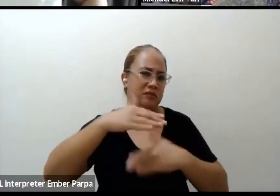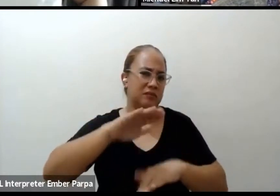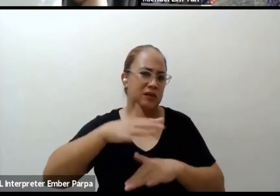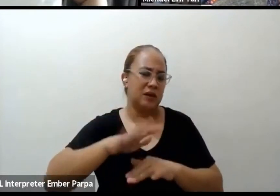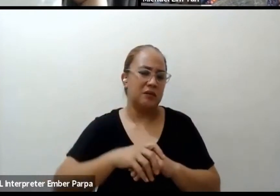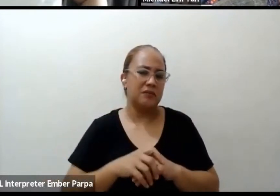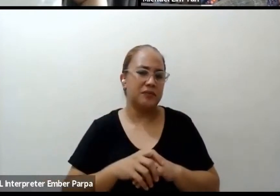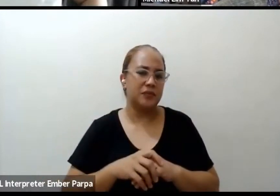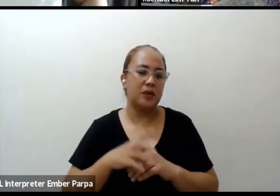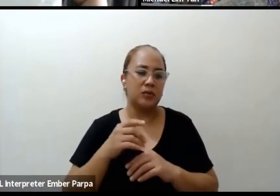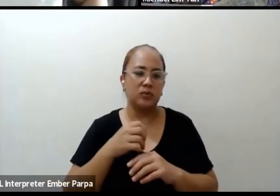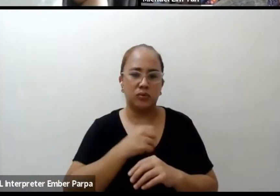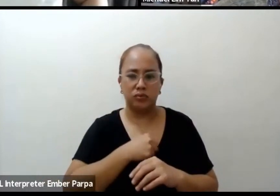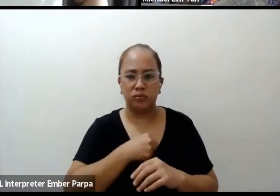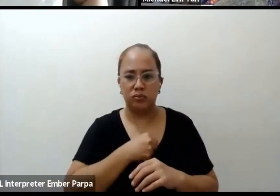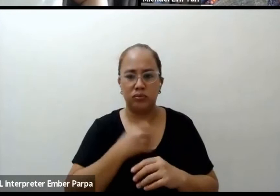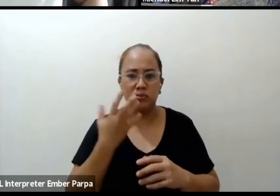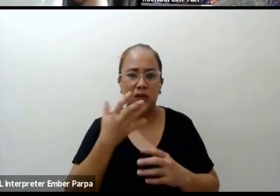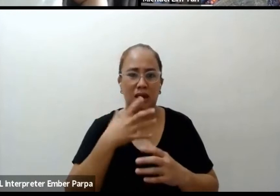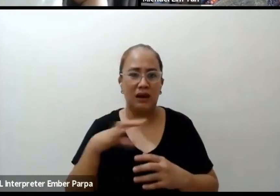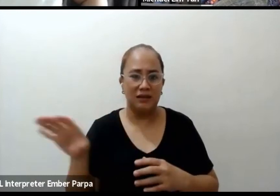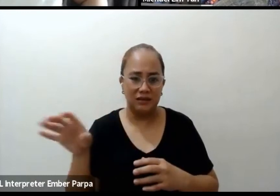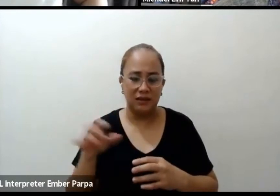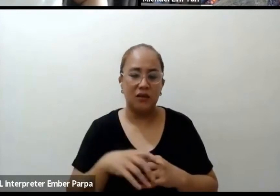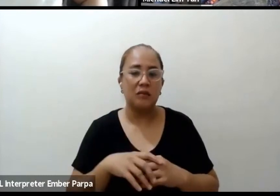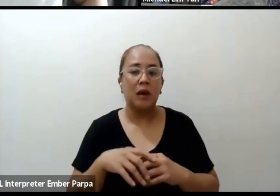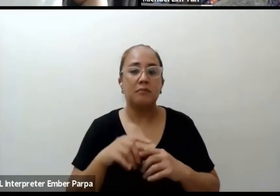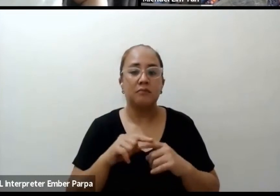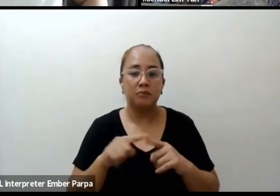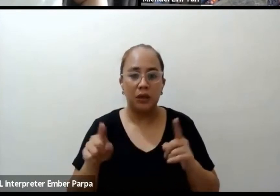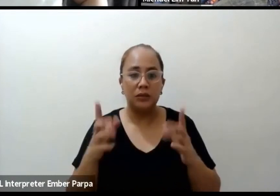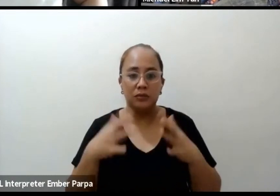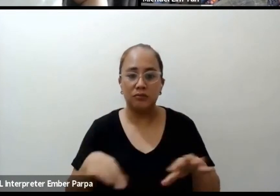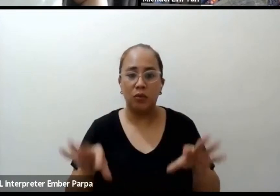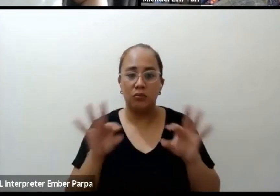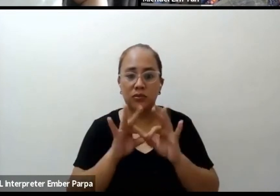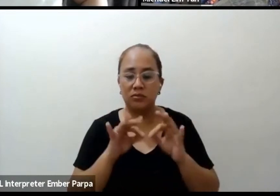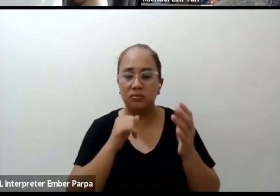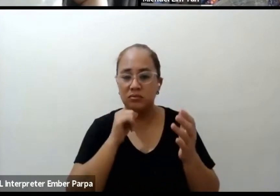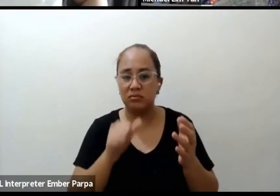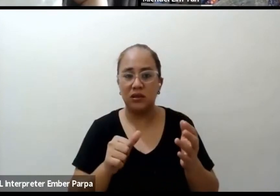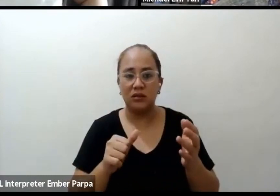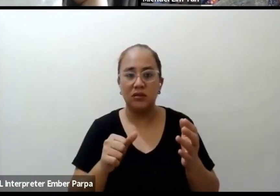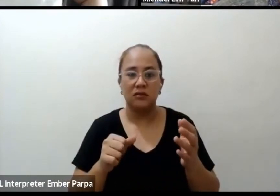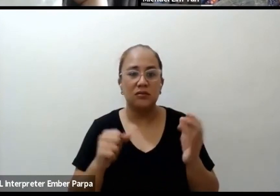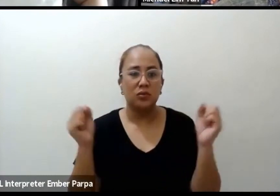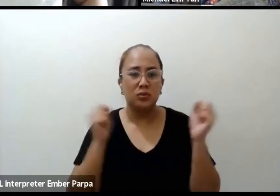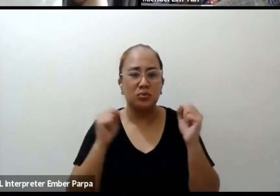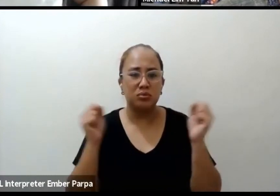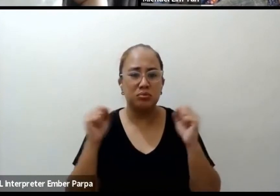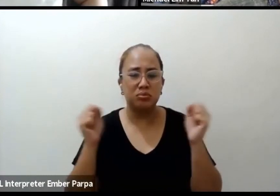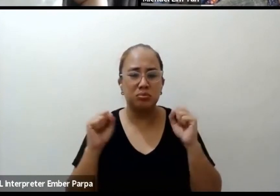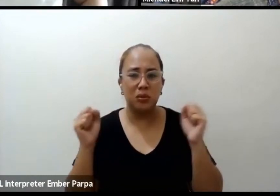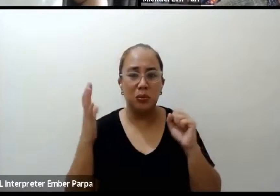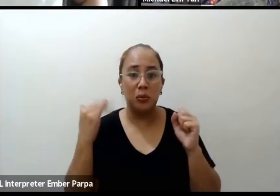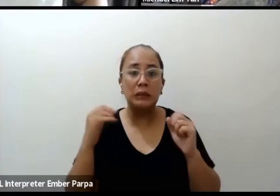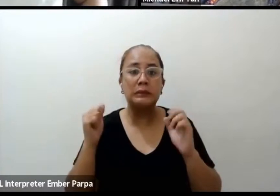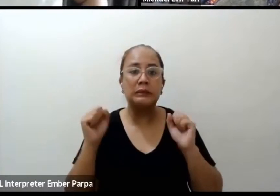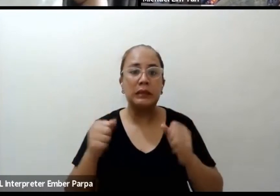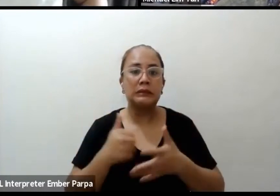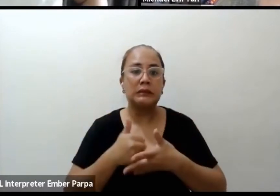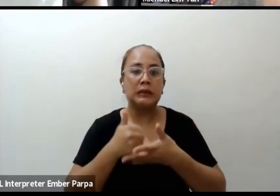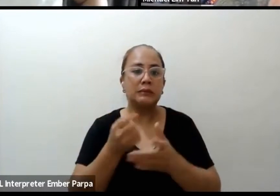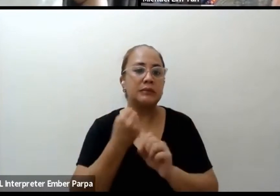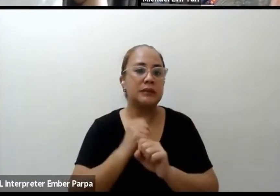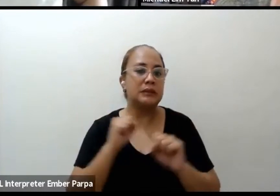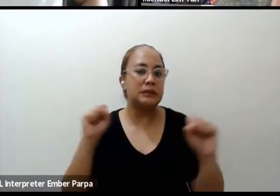lang, pasensya na lang tayo sa init. Huwag na lang tayong maghangad ng medyo malamig-lamig dahil makakatulong sa atin na